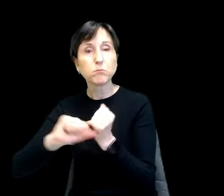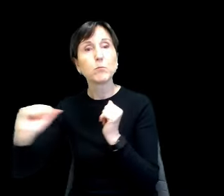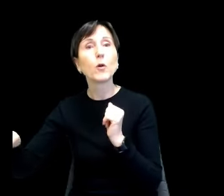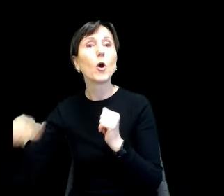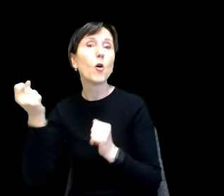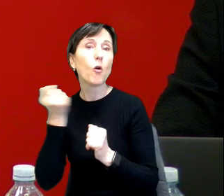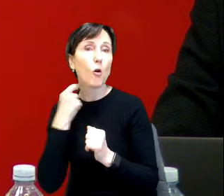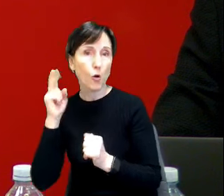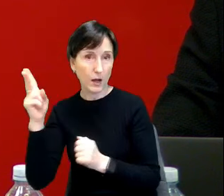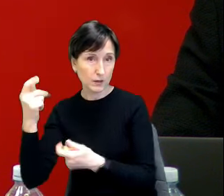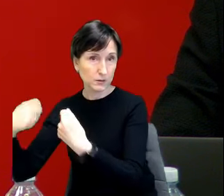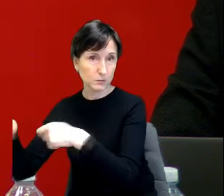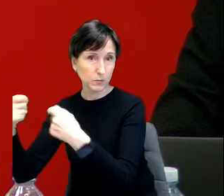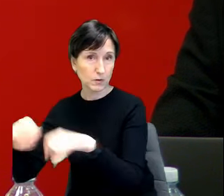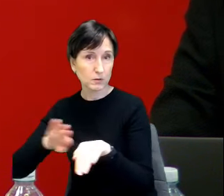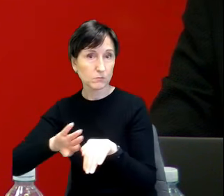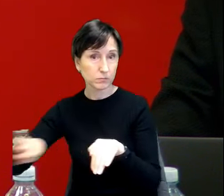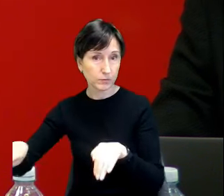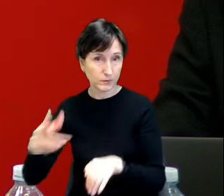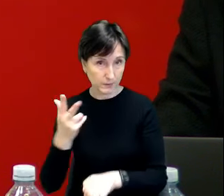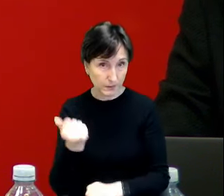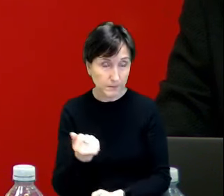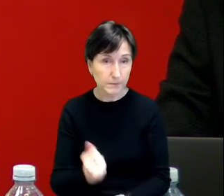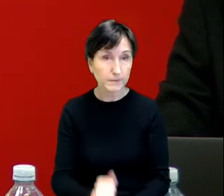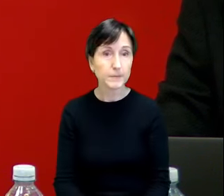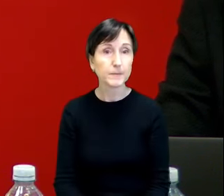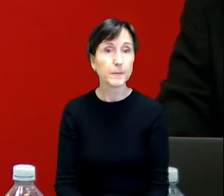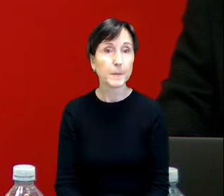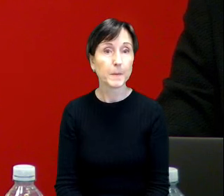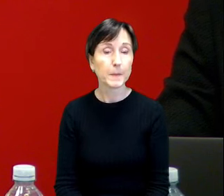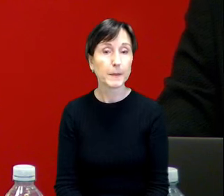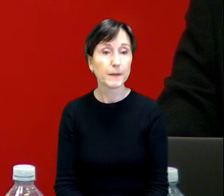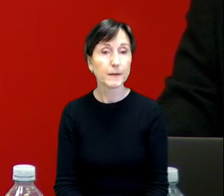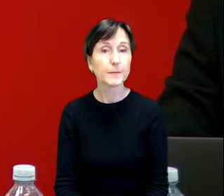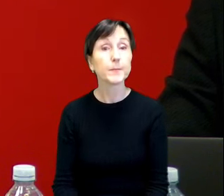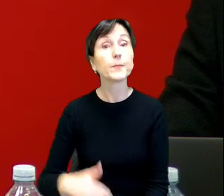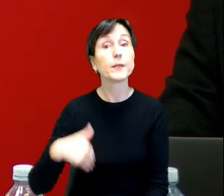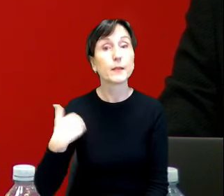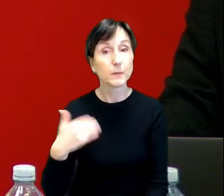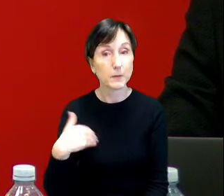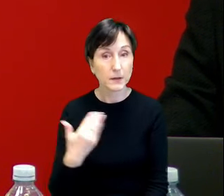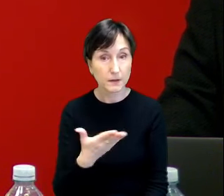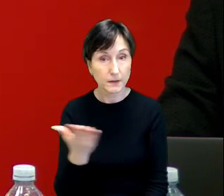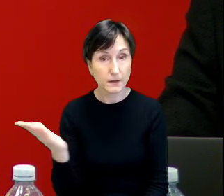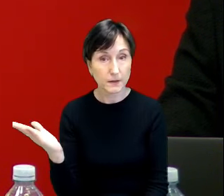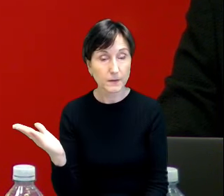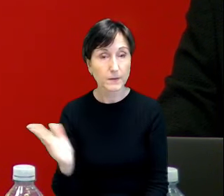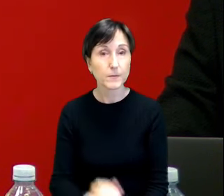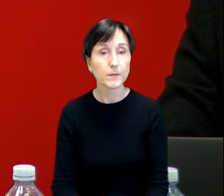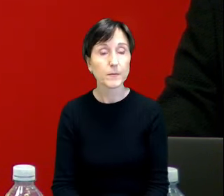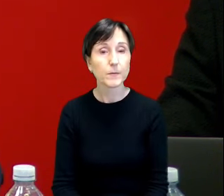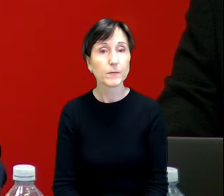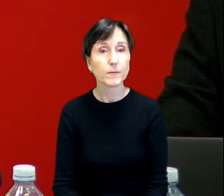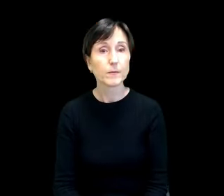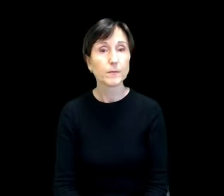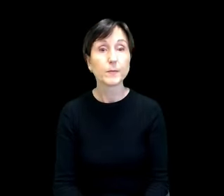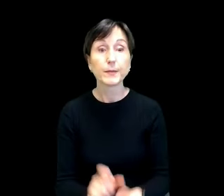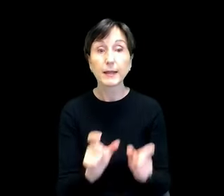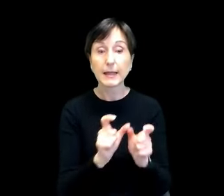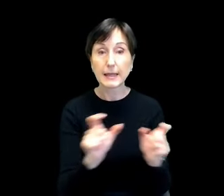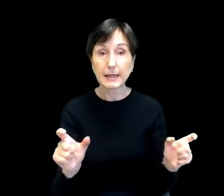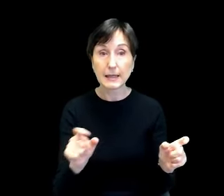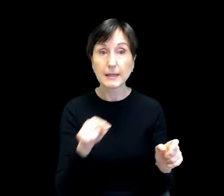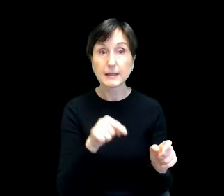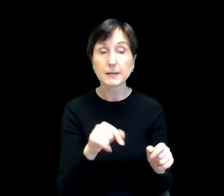laba ką nors pasla laba diena a tai įstaiga kuri kreipiasi ir